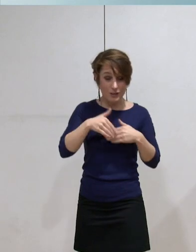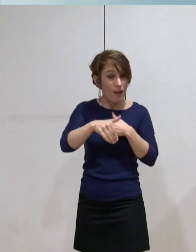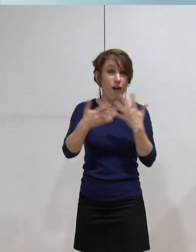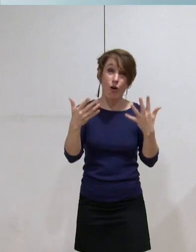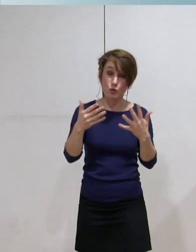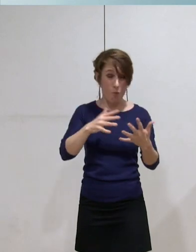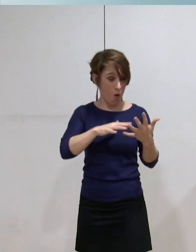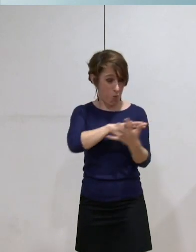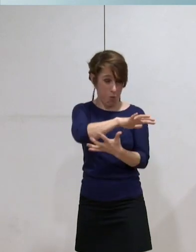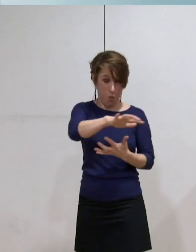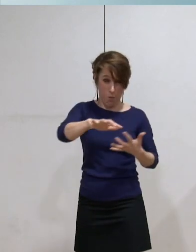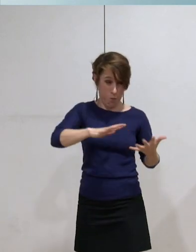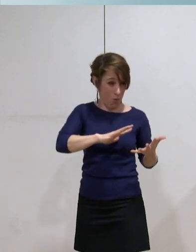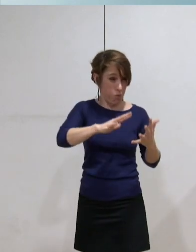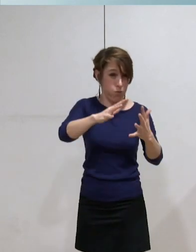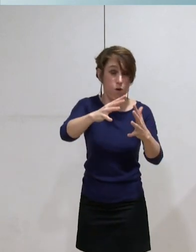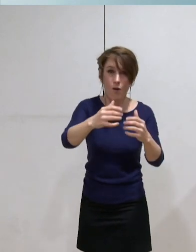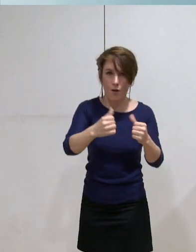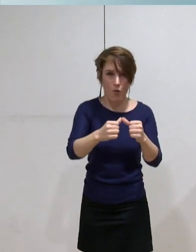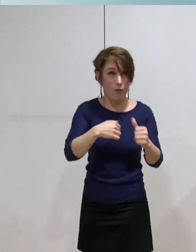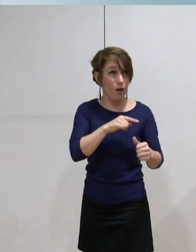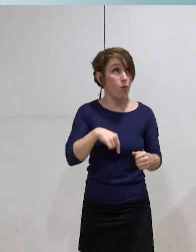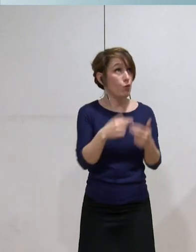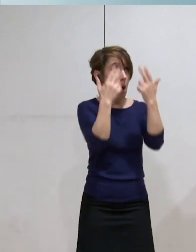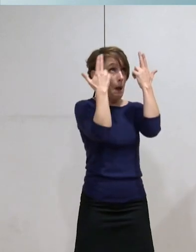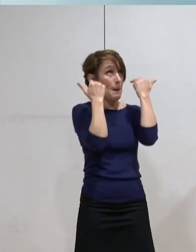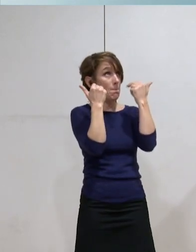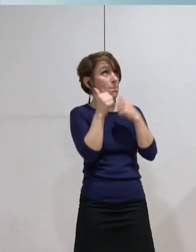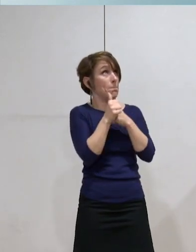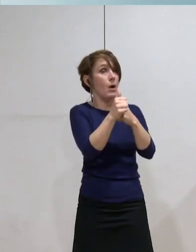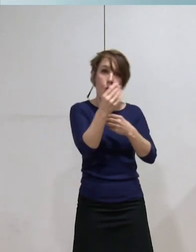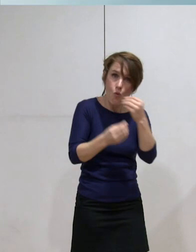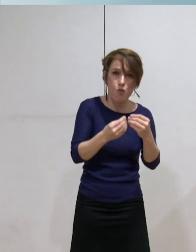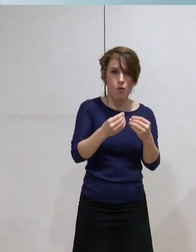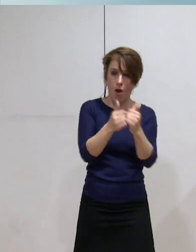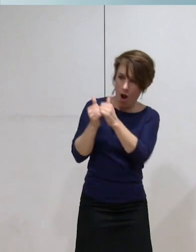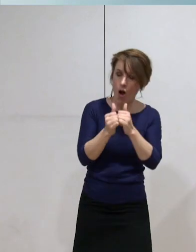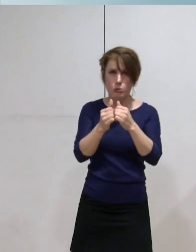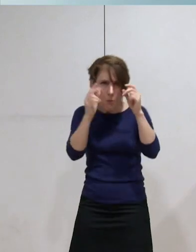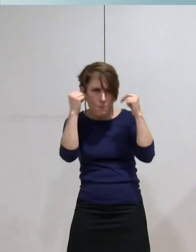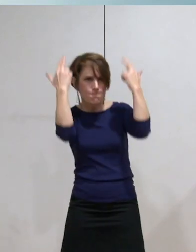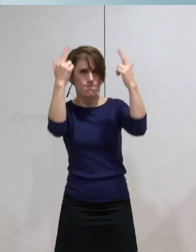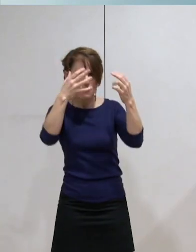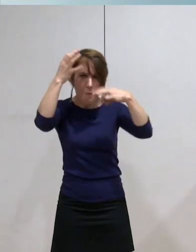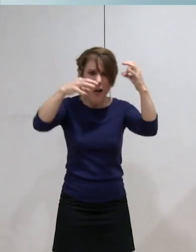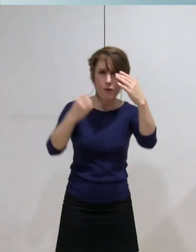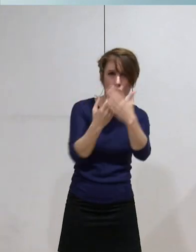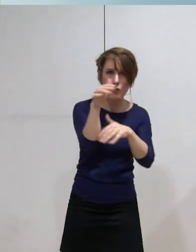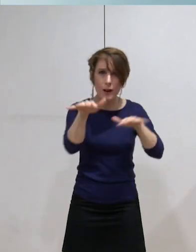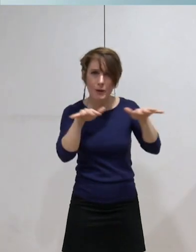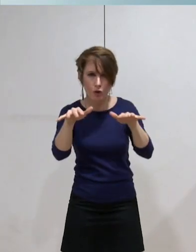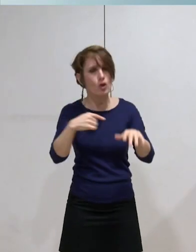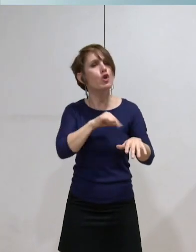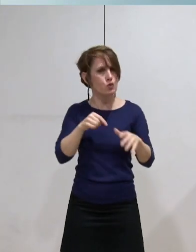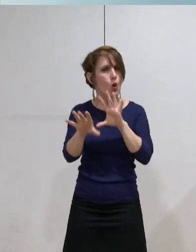cours les subir ou inventer ensemble un nouveau modèle soyez assurés de notre détermination euh de travailler